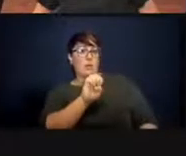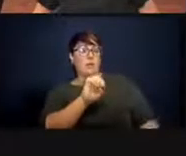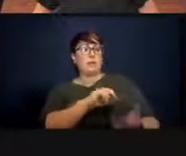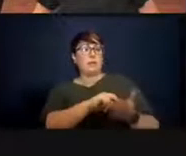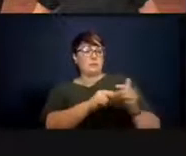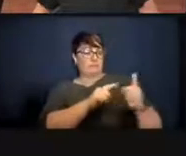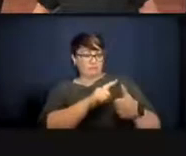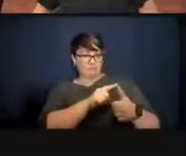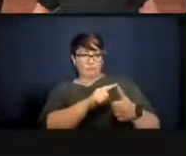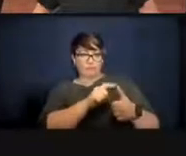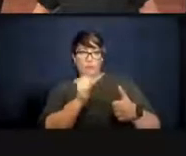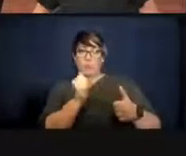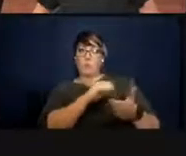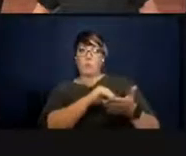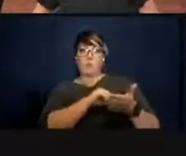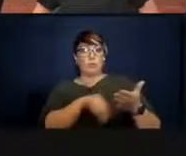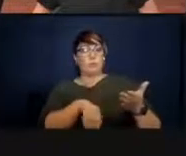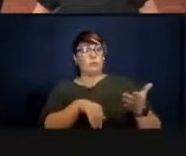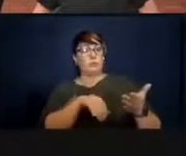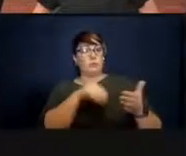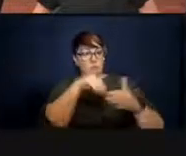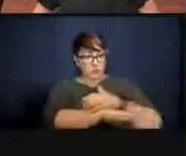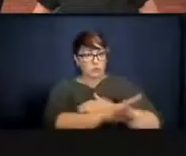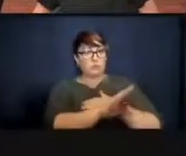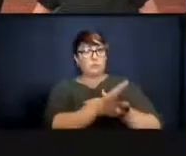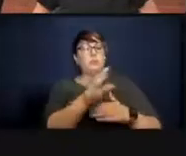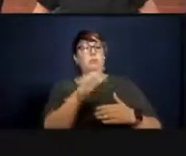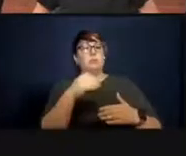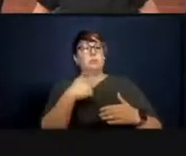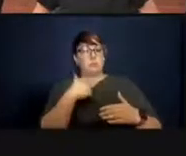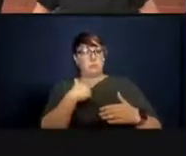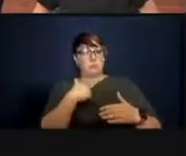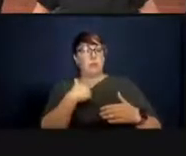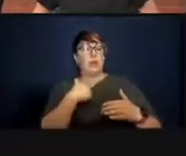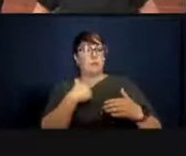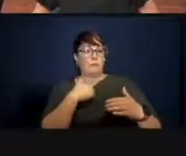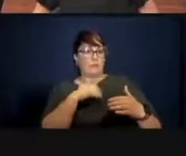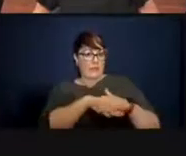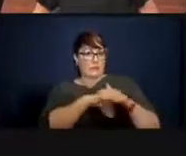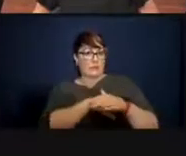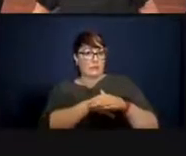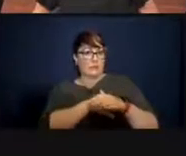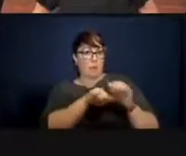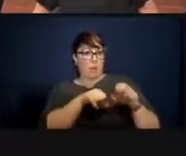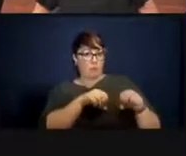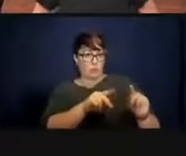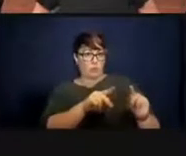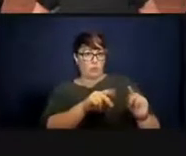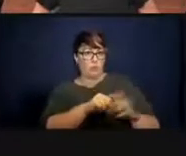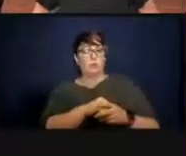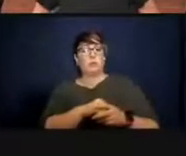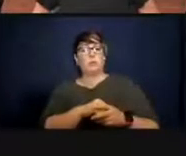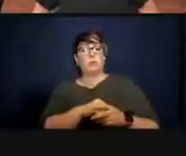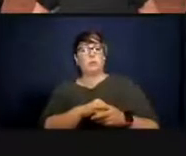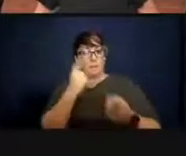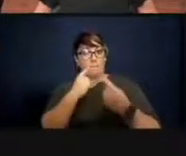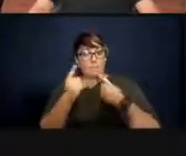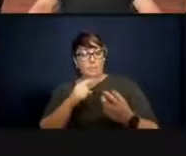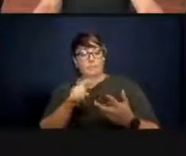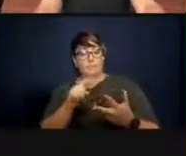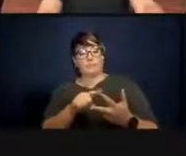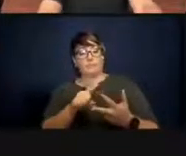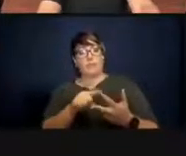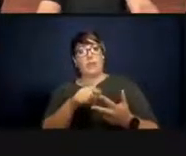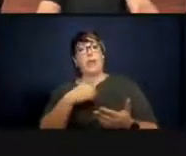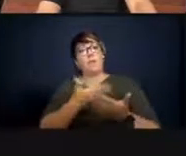ni kuhakikisha kwamba kila mwanafunzi anayekuja katika shule hizi anaweza kupata yale ambayo